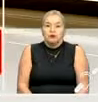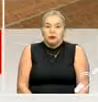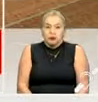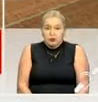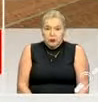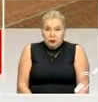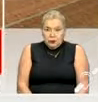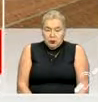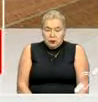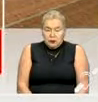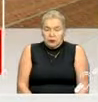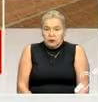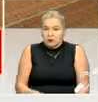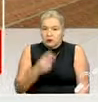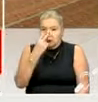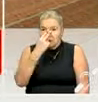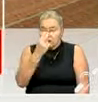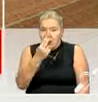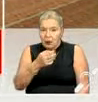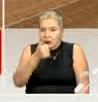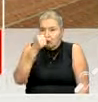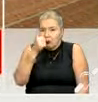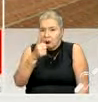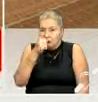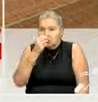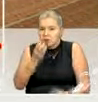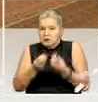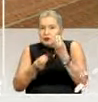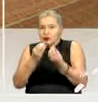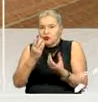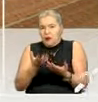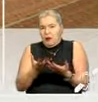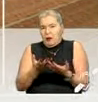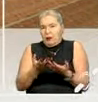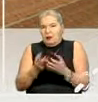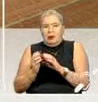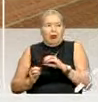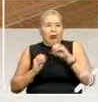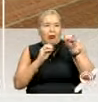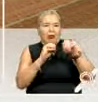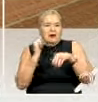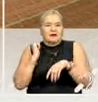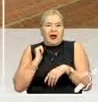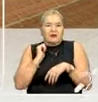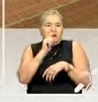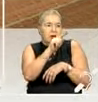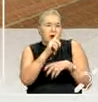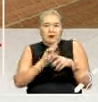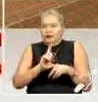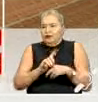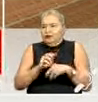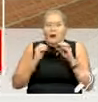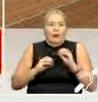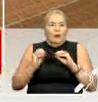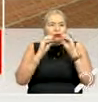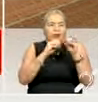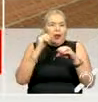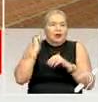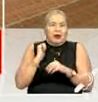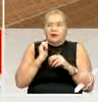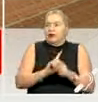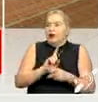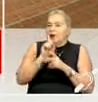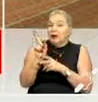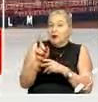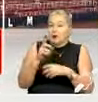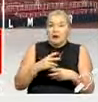Bun găsit tuturor! Asistăm la un adevărat joc de imagine și de pasare a responsabilității între liderii principalelor